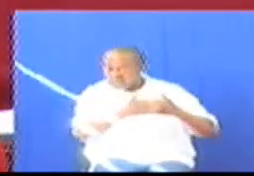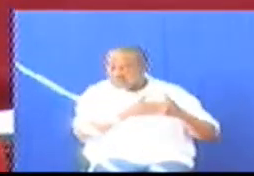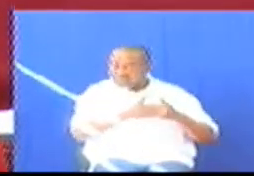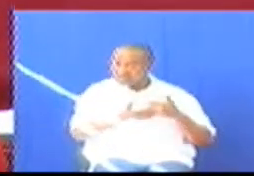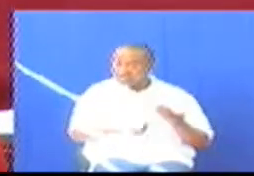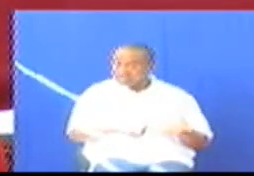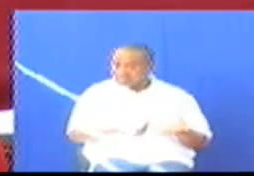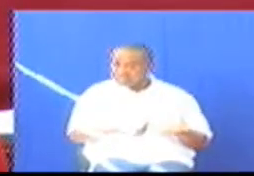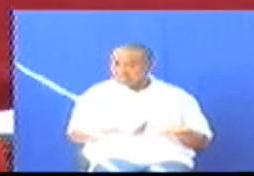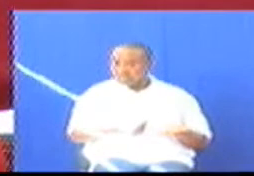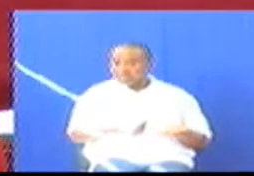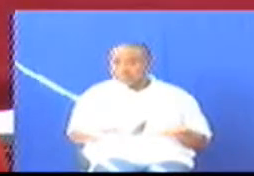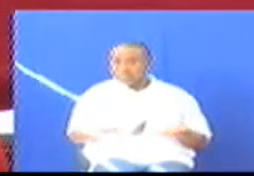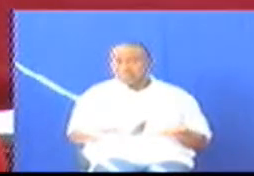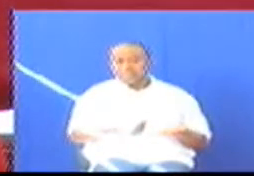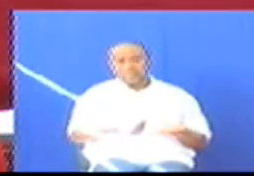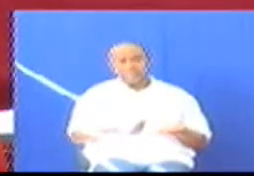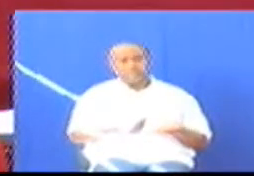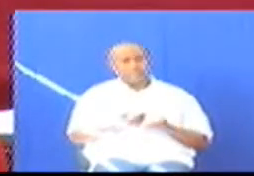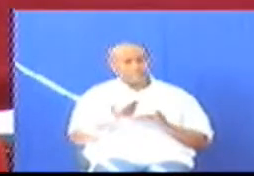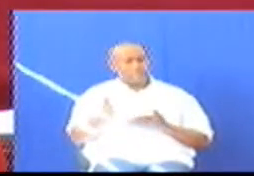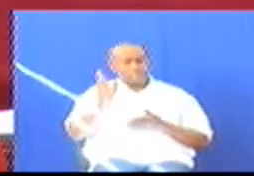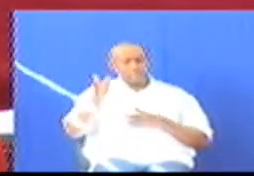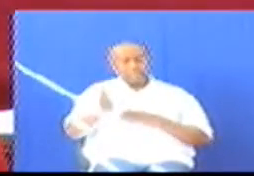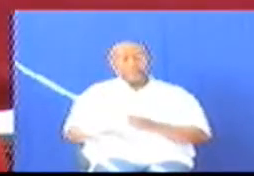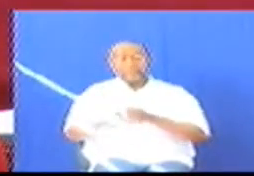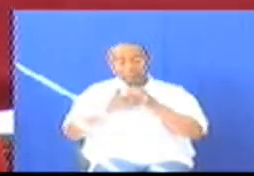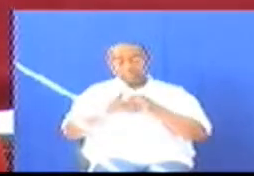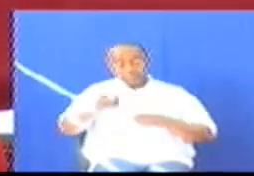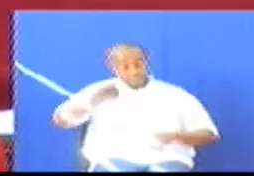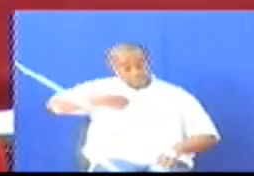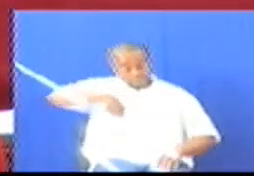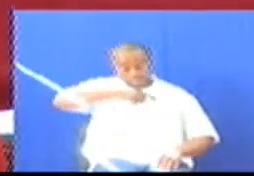kuwafungia Watanzania imewasaidia Watanzania